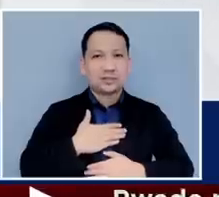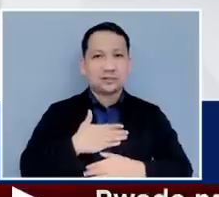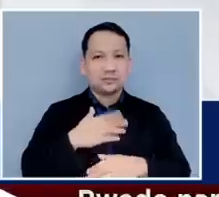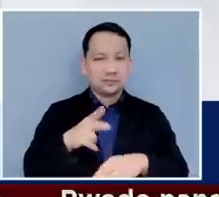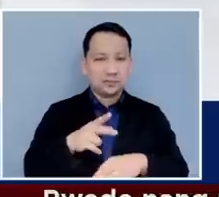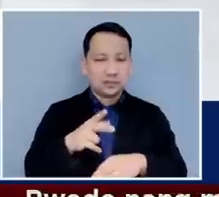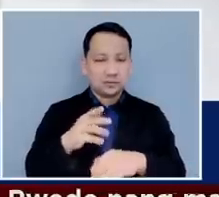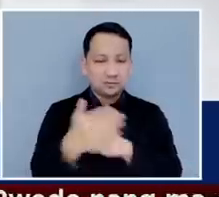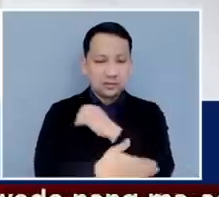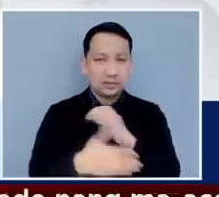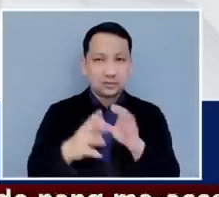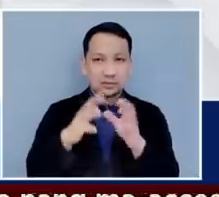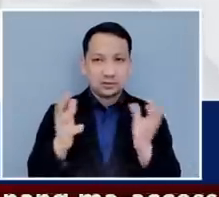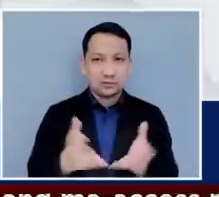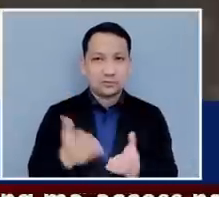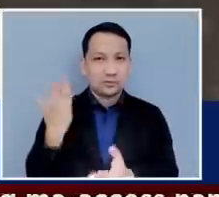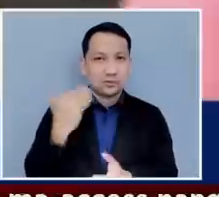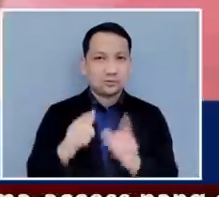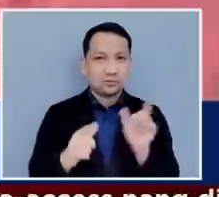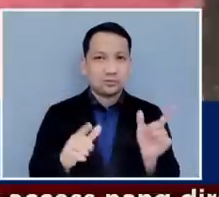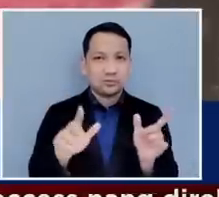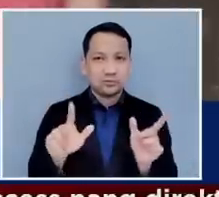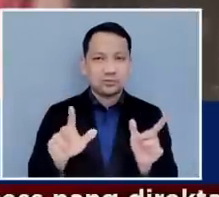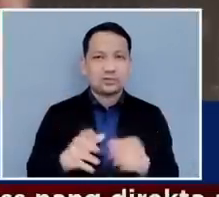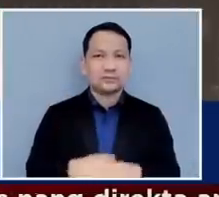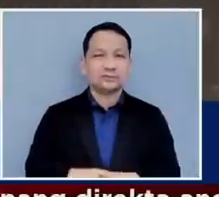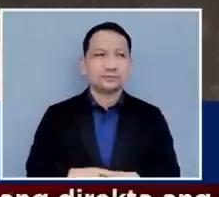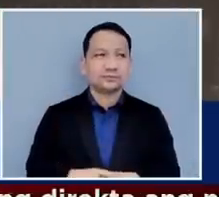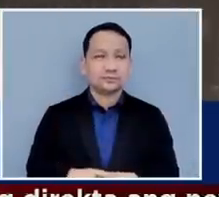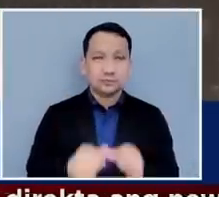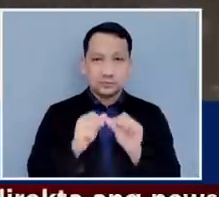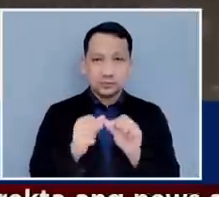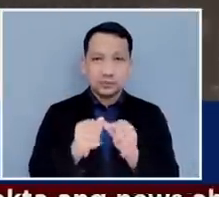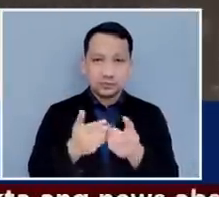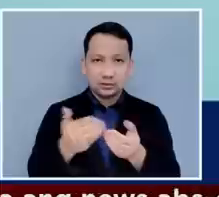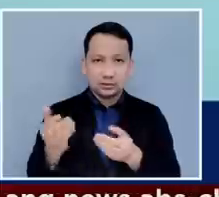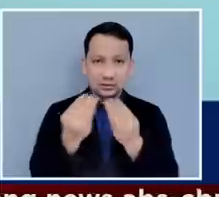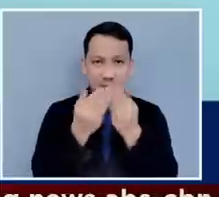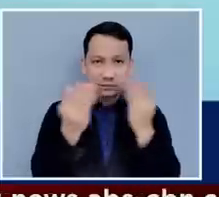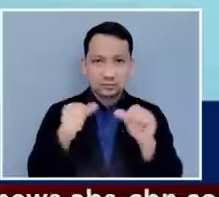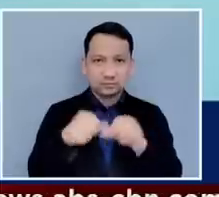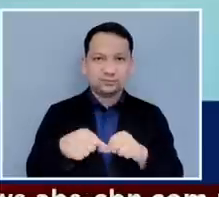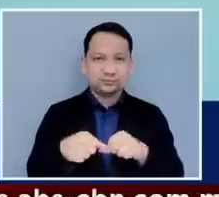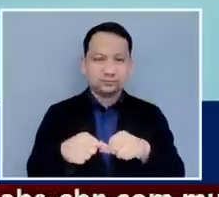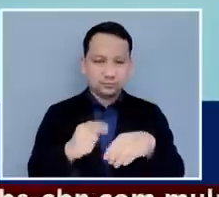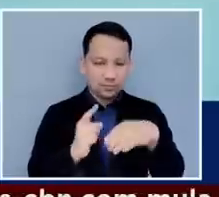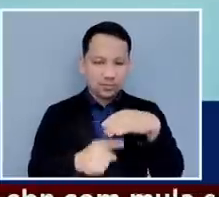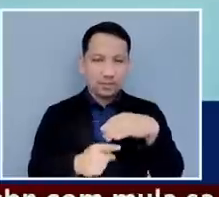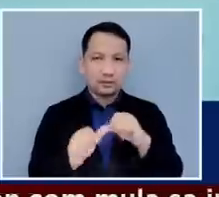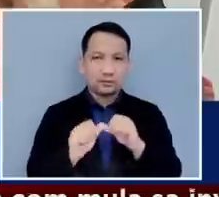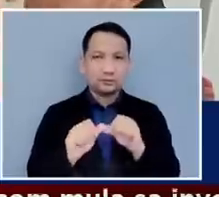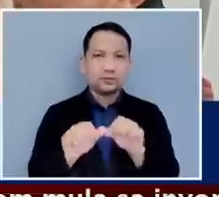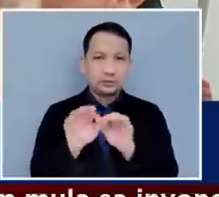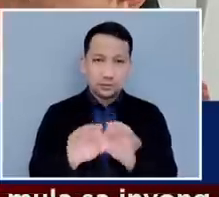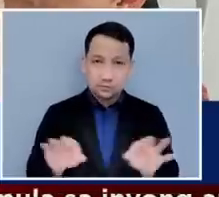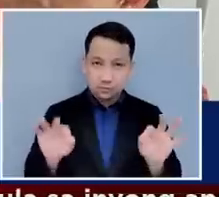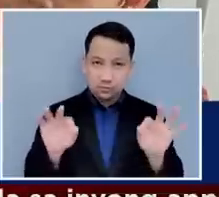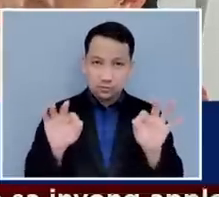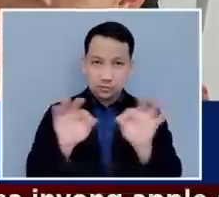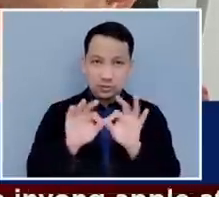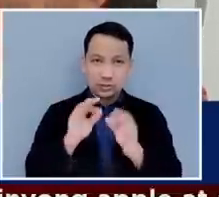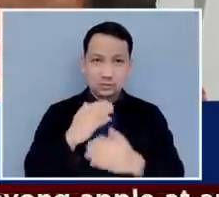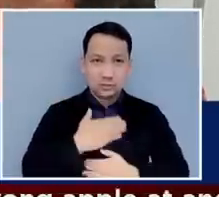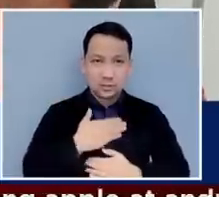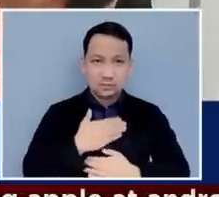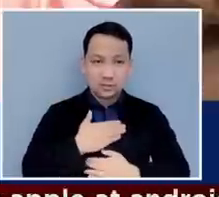Happiness Report nitong 2023. Pang-10 naman ang bansa dito sa Asia. Mahalaga ang pagiging masaya sa maraming Pilipino